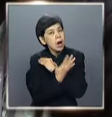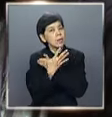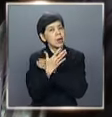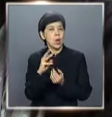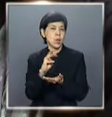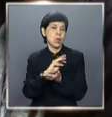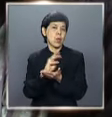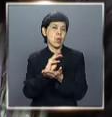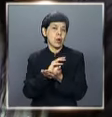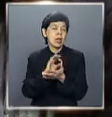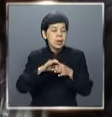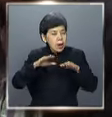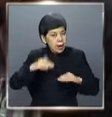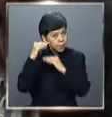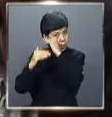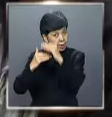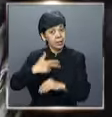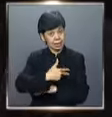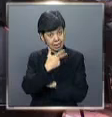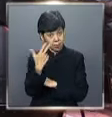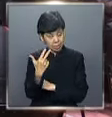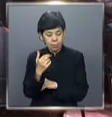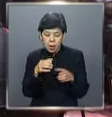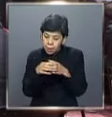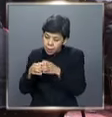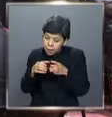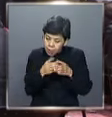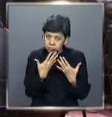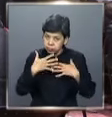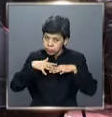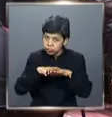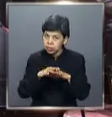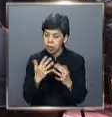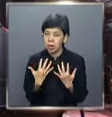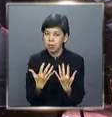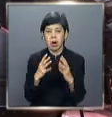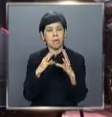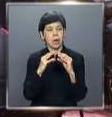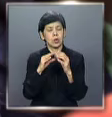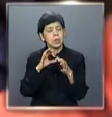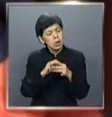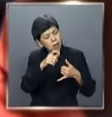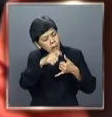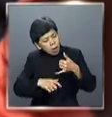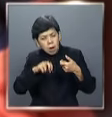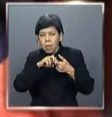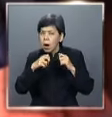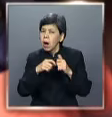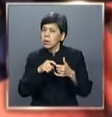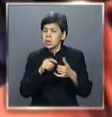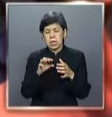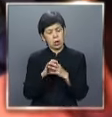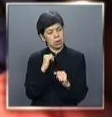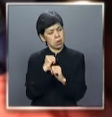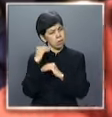มูลนิธิสร้างสรรค์เด็กและไทย PBS จัดเวทีเสวนาทางผ่านของบีระเด็กเร่ร่อนไร้รากกับ